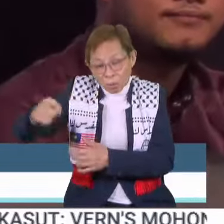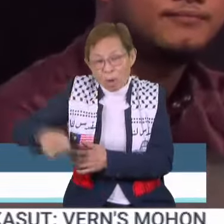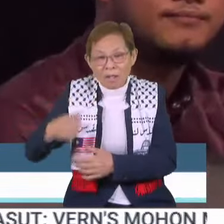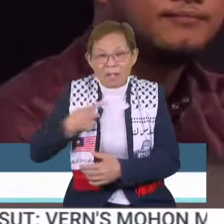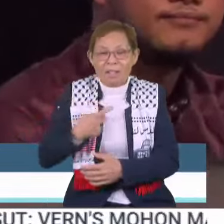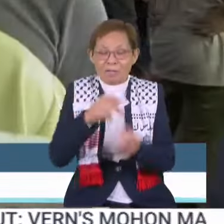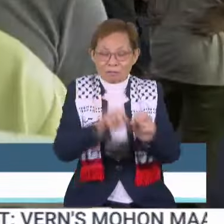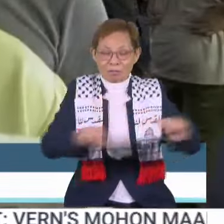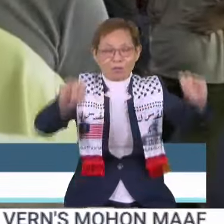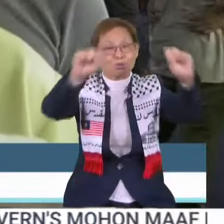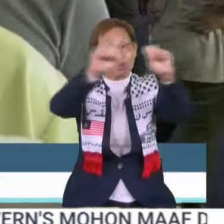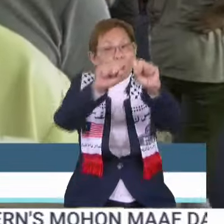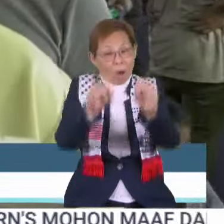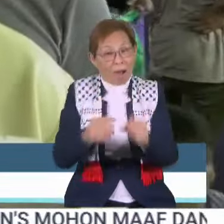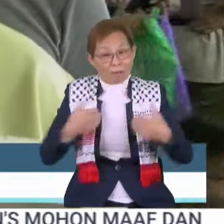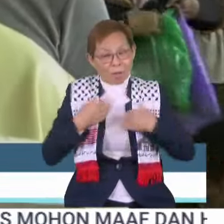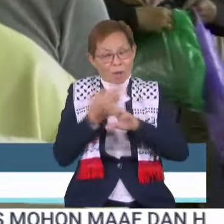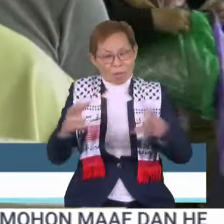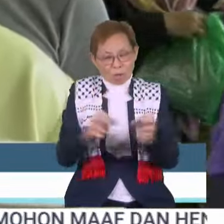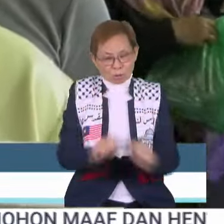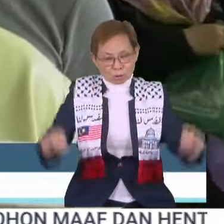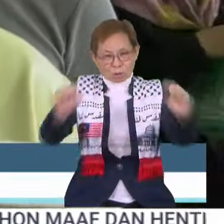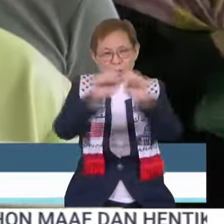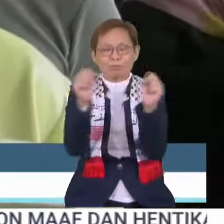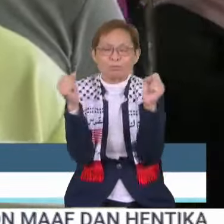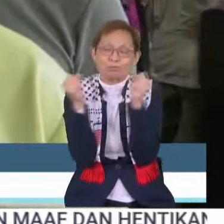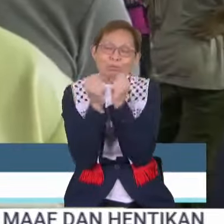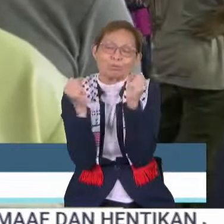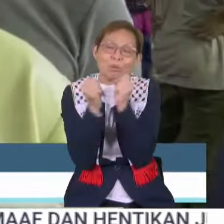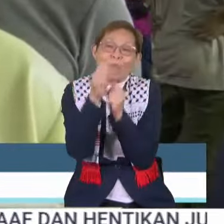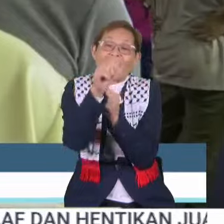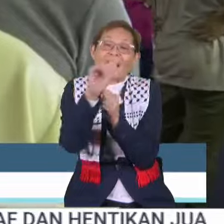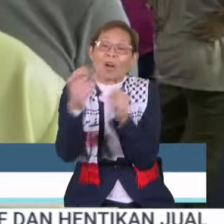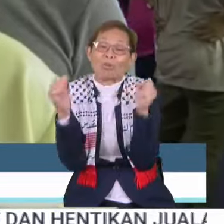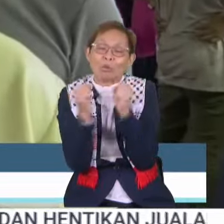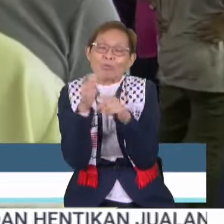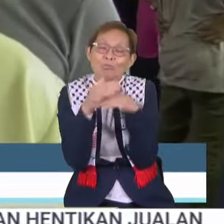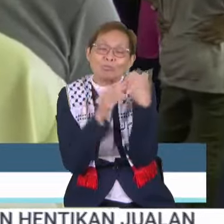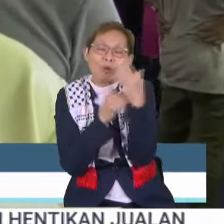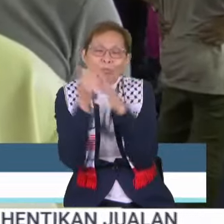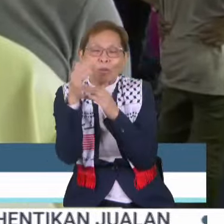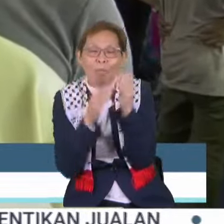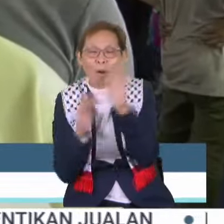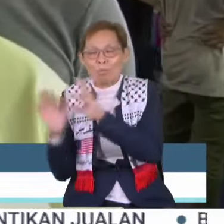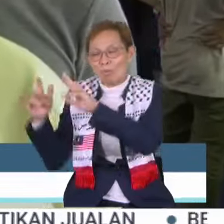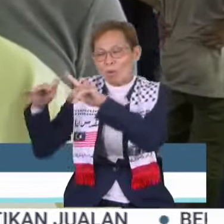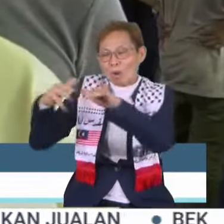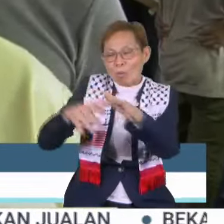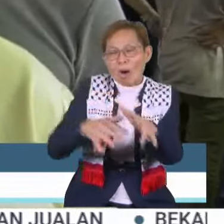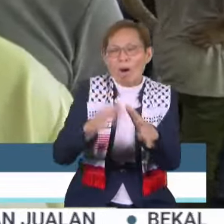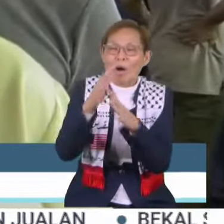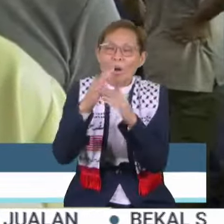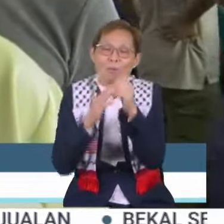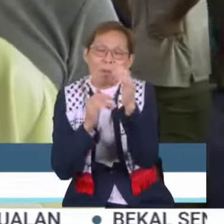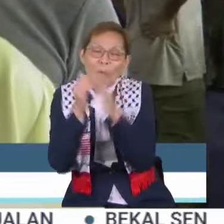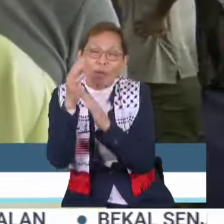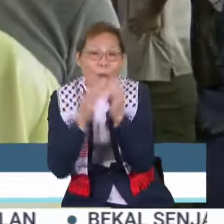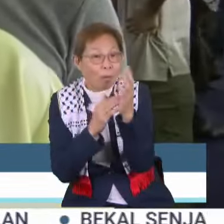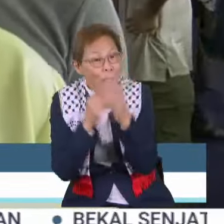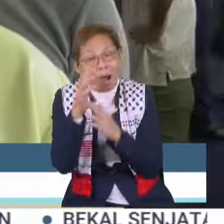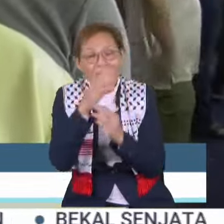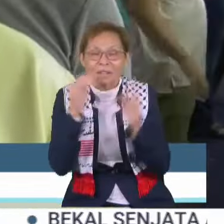cukup lengkap dengan berhawa dingin untuk keselesaan pengunjung-pengunjung yang untuk bersolat tarawih